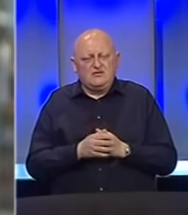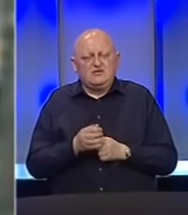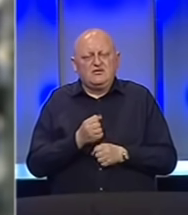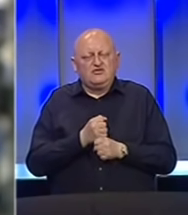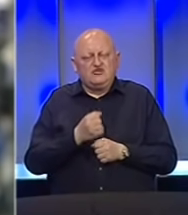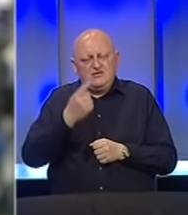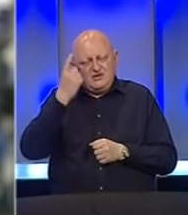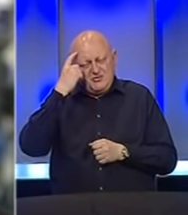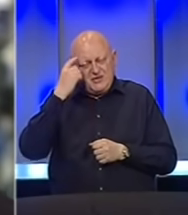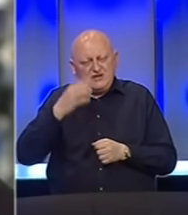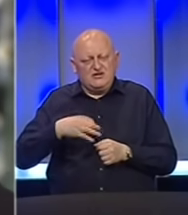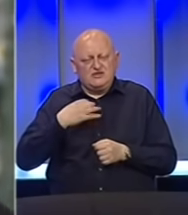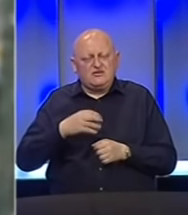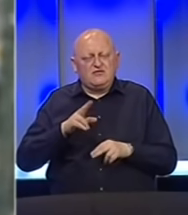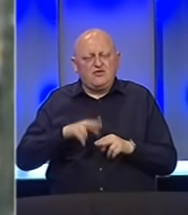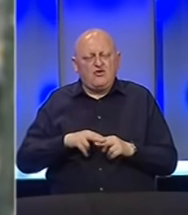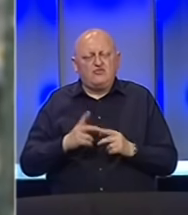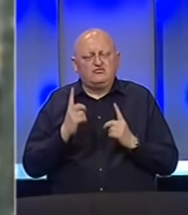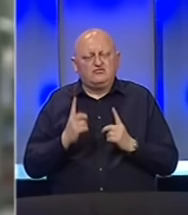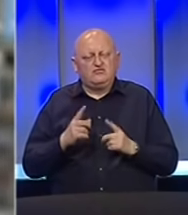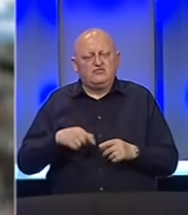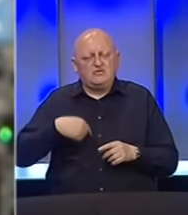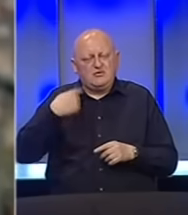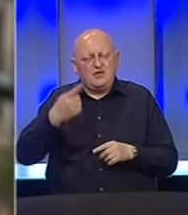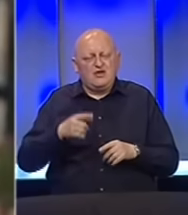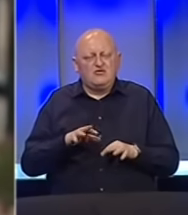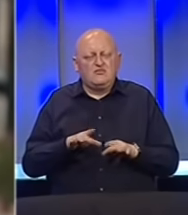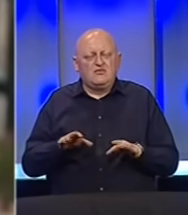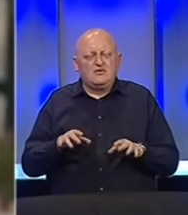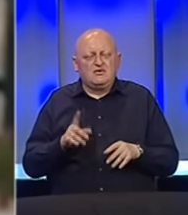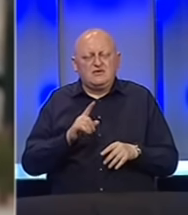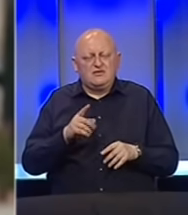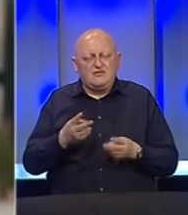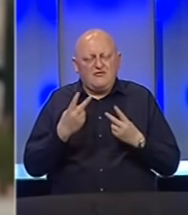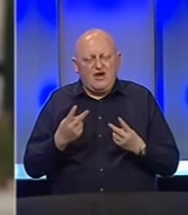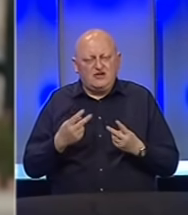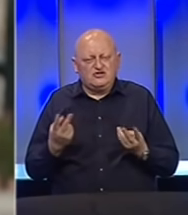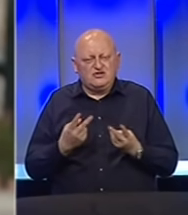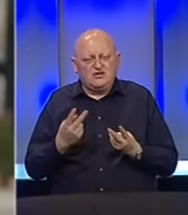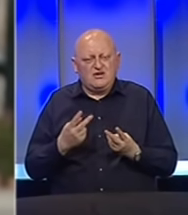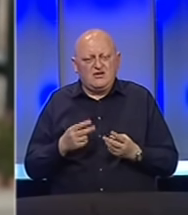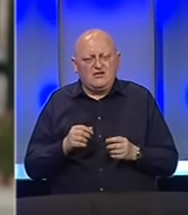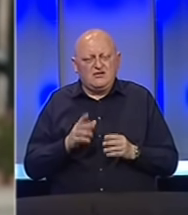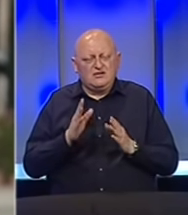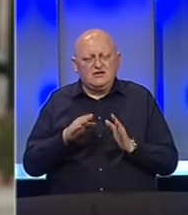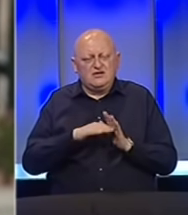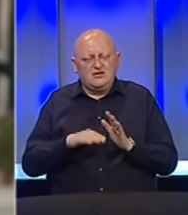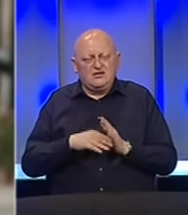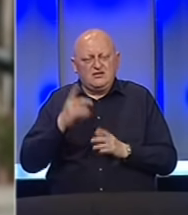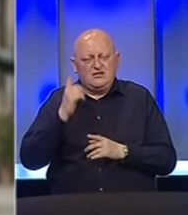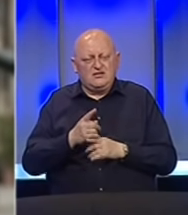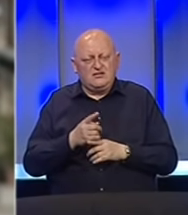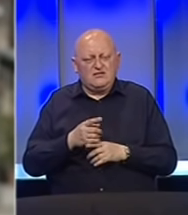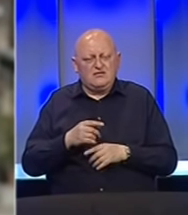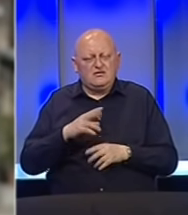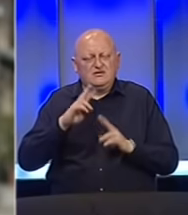Čuvati mentalno zdravlje i ostati sabran tokom i nakon pandemije jednako je važno kao i slijediti uputstva i naredbe